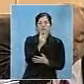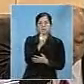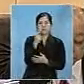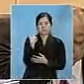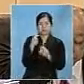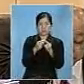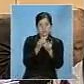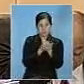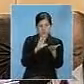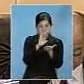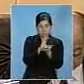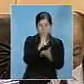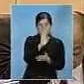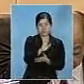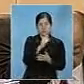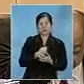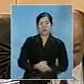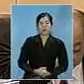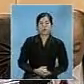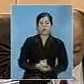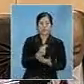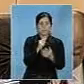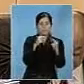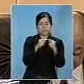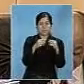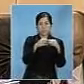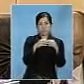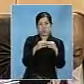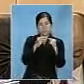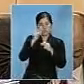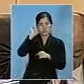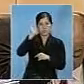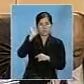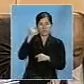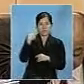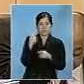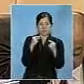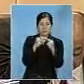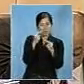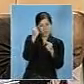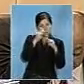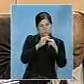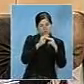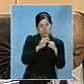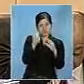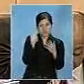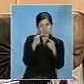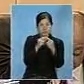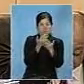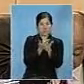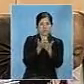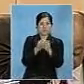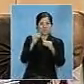นชนิดหนึ่งนะครับที่ท่านผู้อภิปรายจะเป็นห่วงว่าเป็นต้นทุนของภาคธุรกิจนั้นโดยเฉพาะเรื่องค่าแรงที่เพิ่มขึ้น